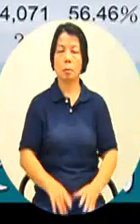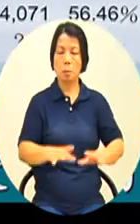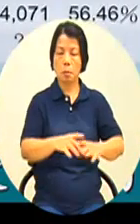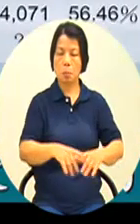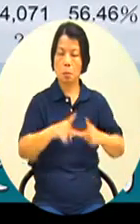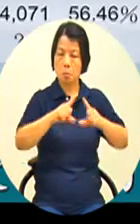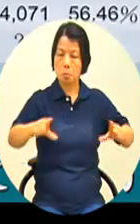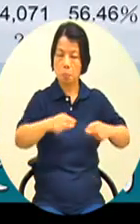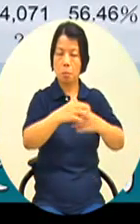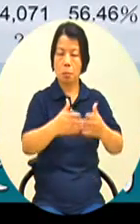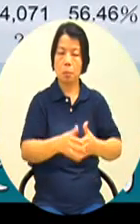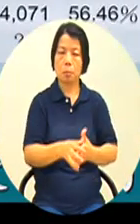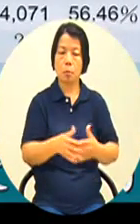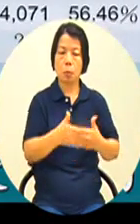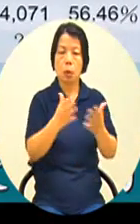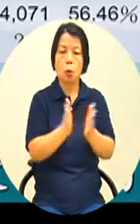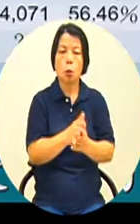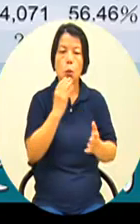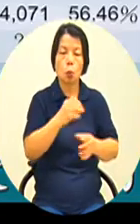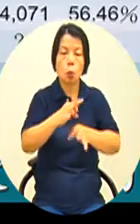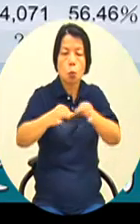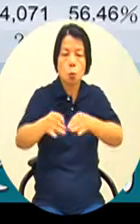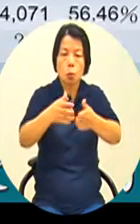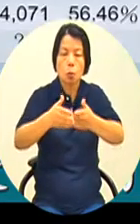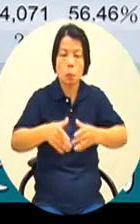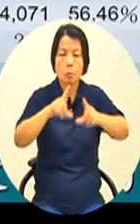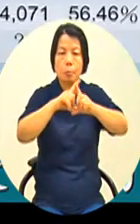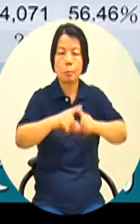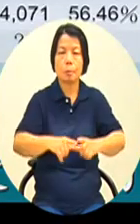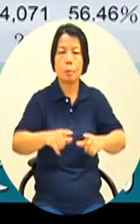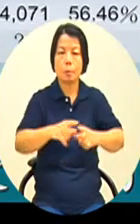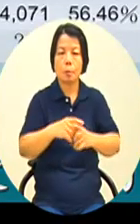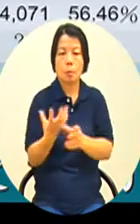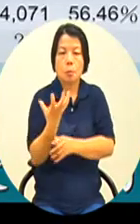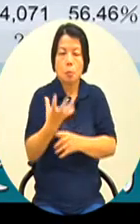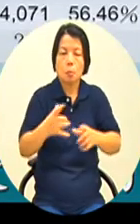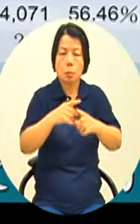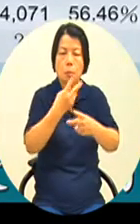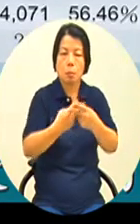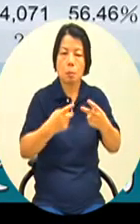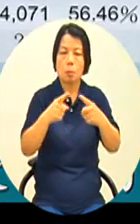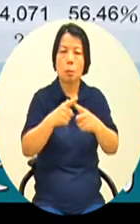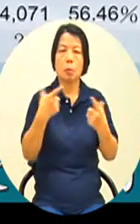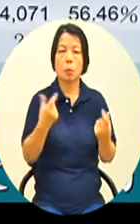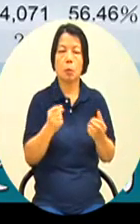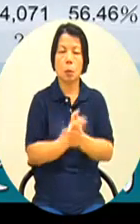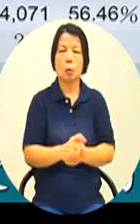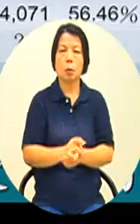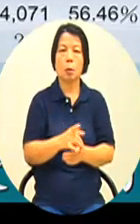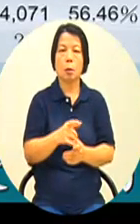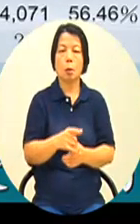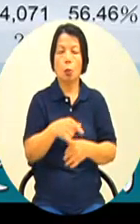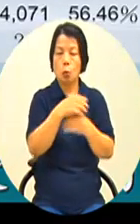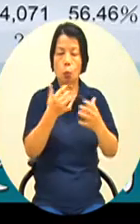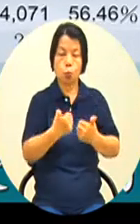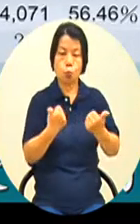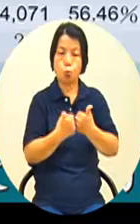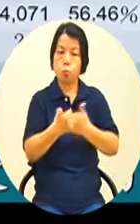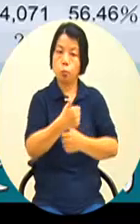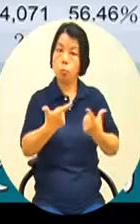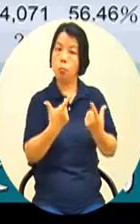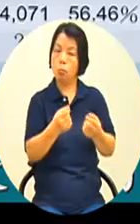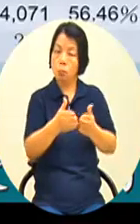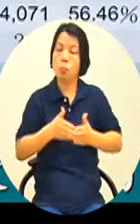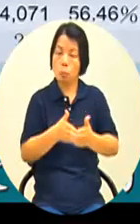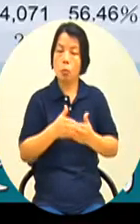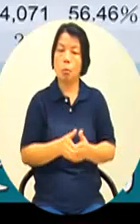哦，拢有一两门啊大客户。啊，阮做选议员嘛有几啊大枝条啊卡呢？